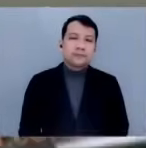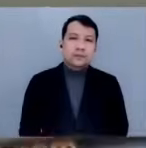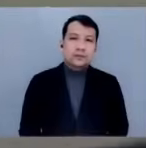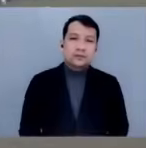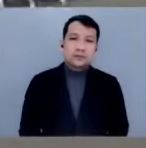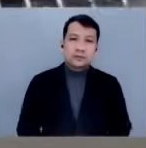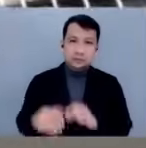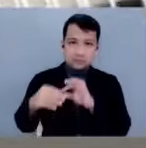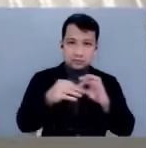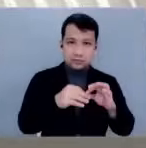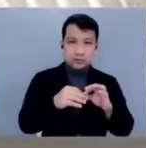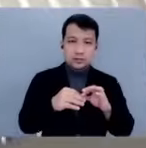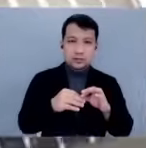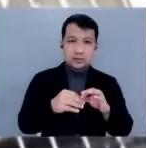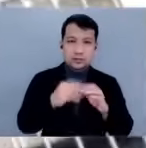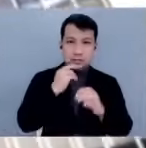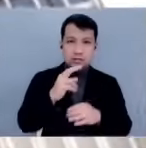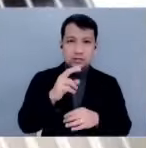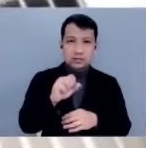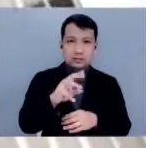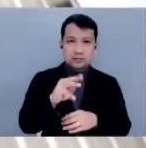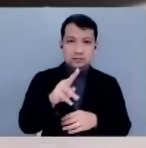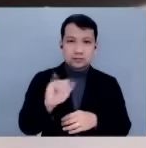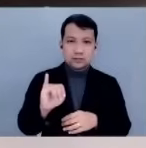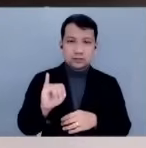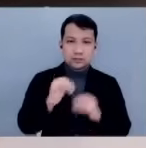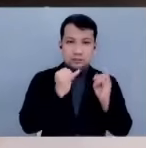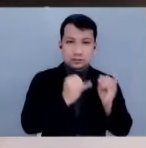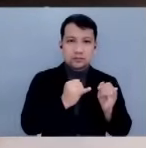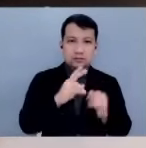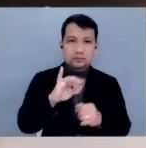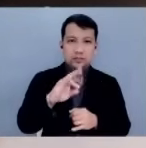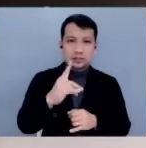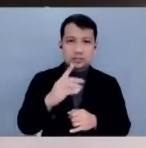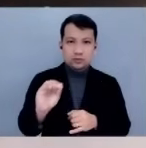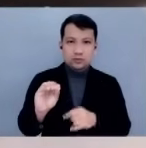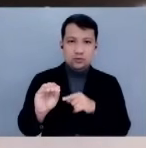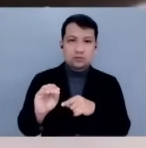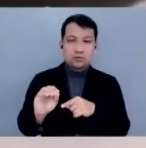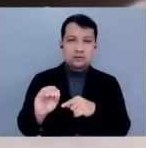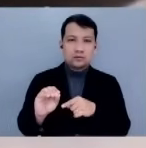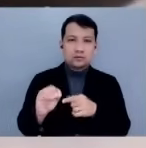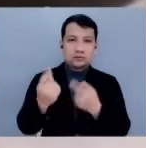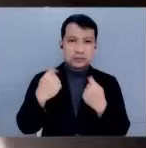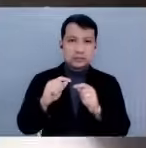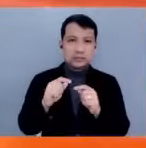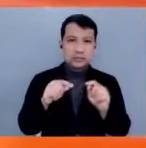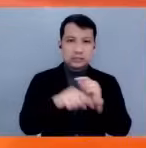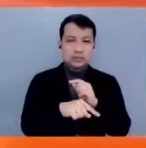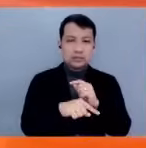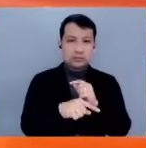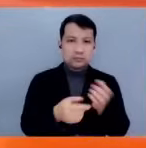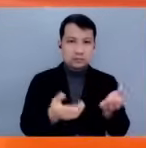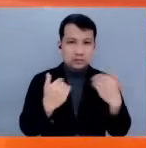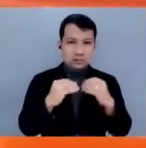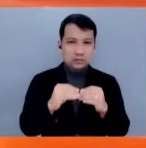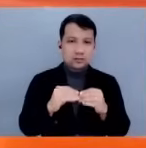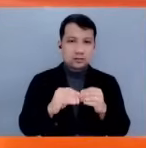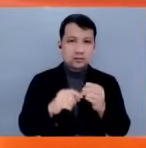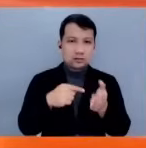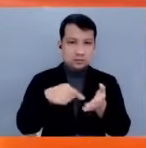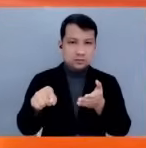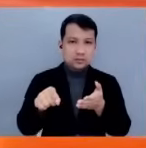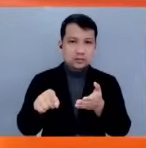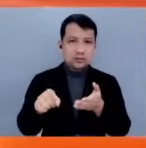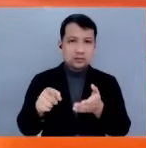ng inilabas ng SMNI na interview ni Barido, kung saan sinabing nagtangka si Trillanes na kumbinsihin siyang babayaran kapag pumayag